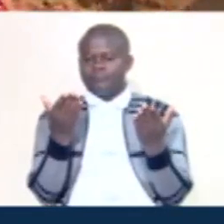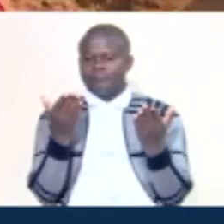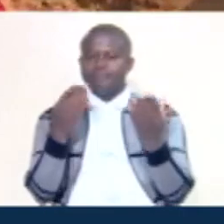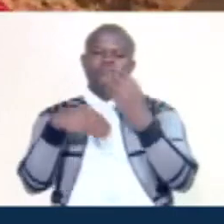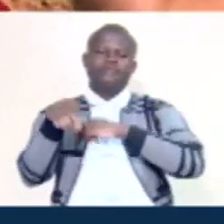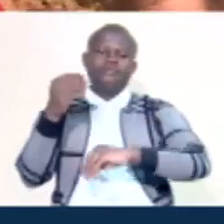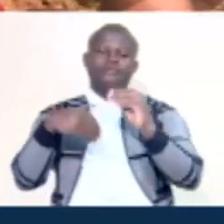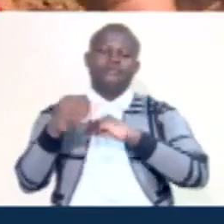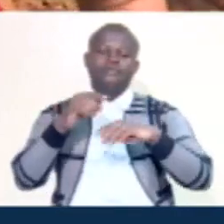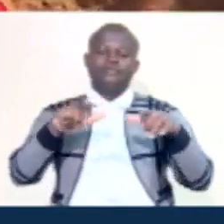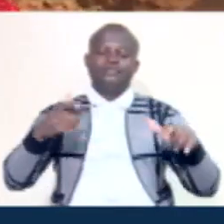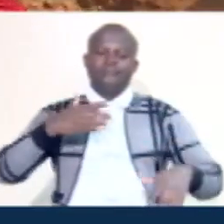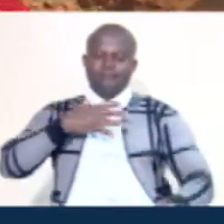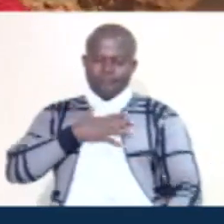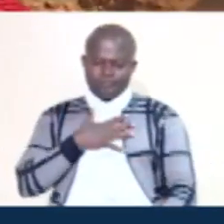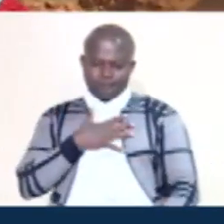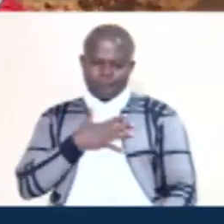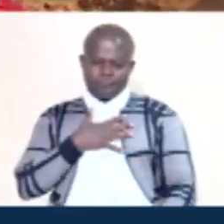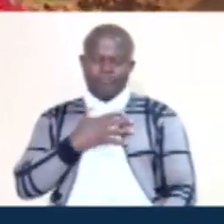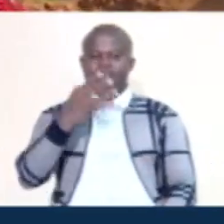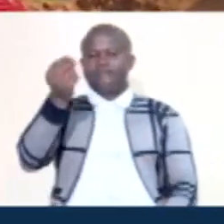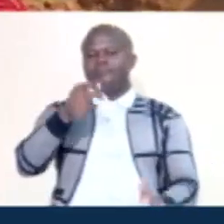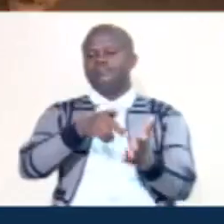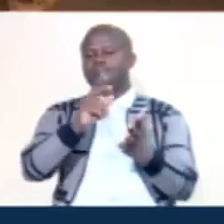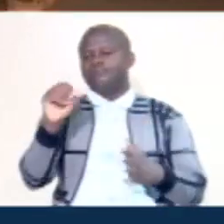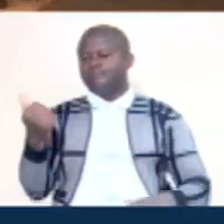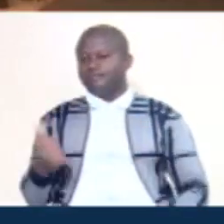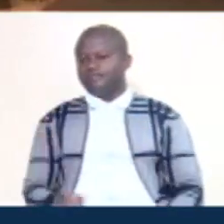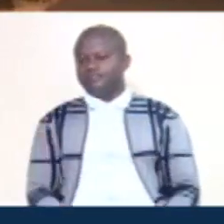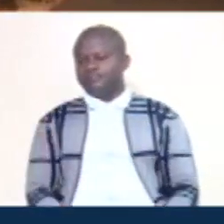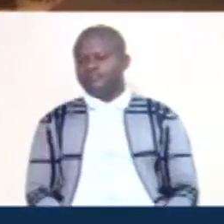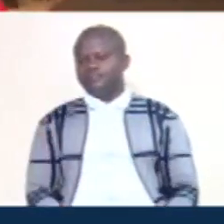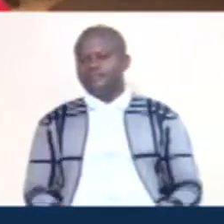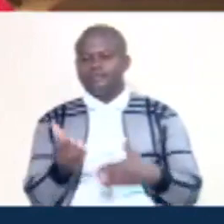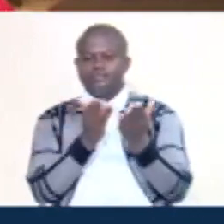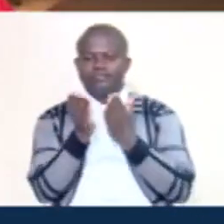ningurishe ikibanza cyanjye ngende ngurira handi serivisi